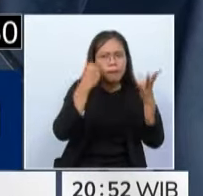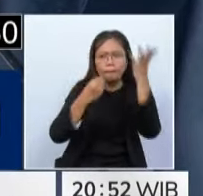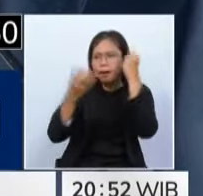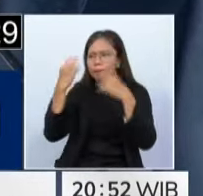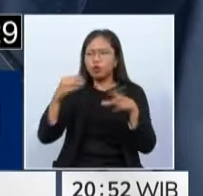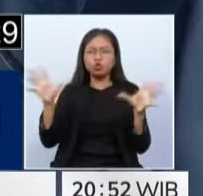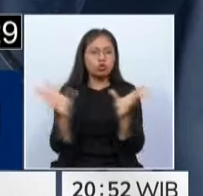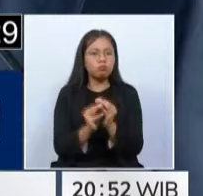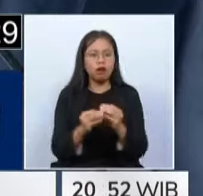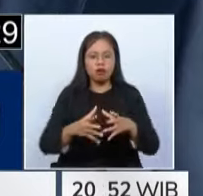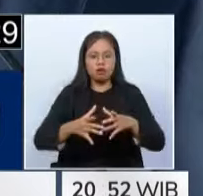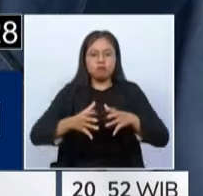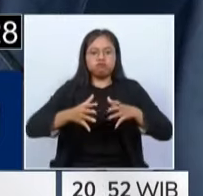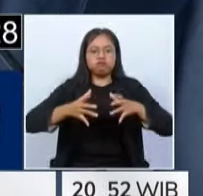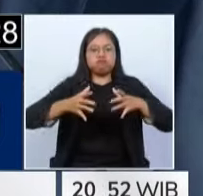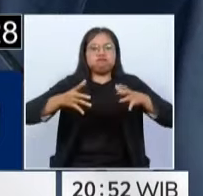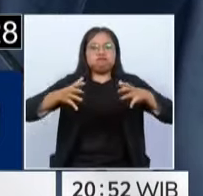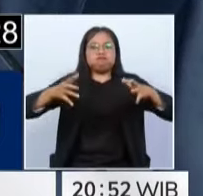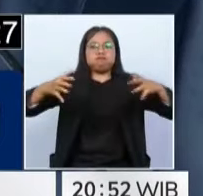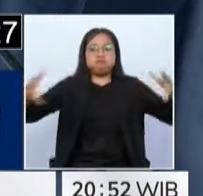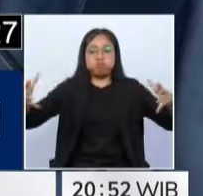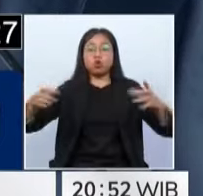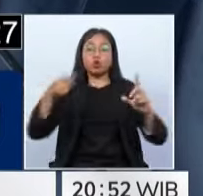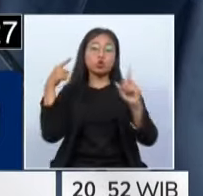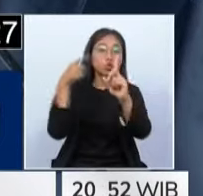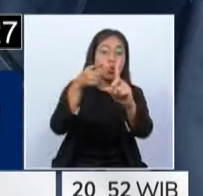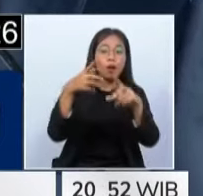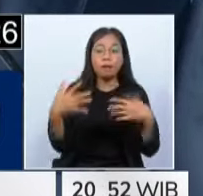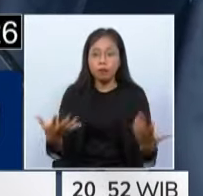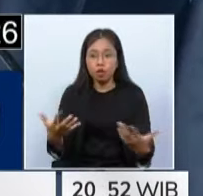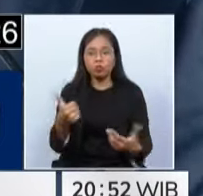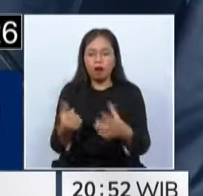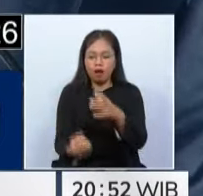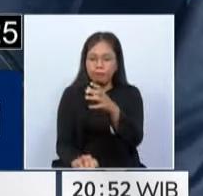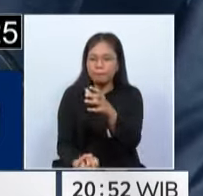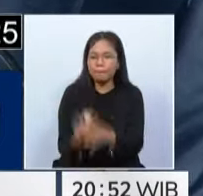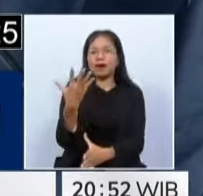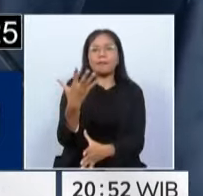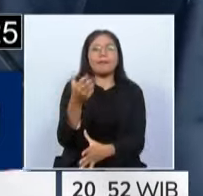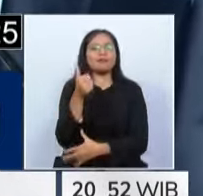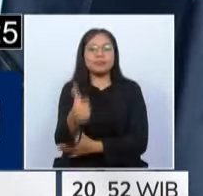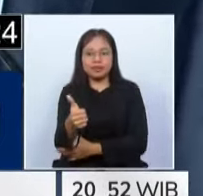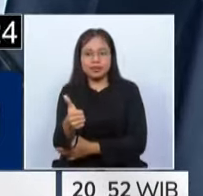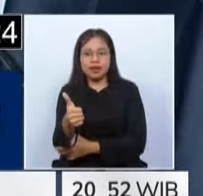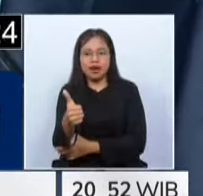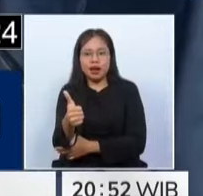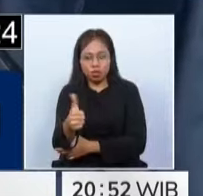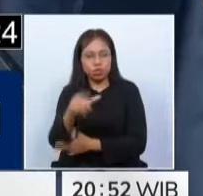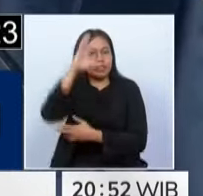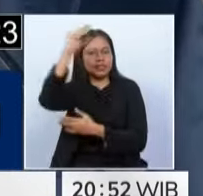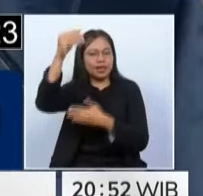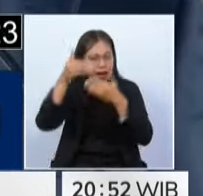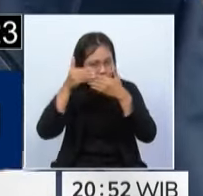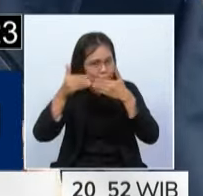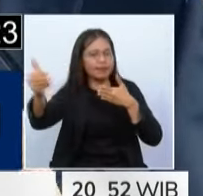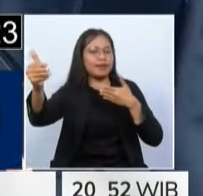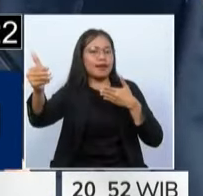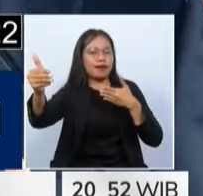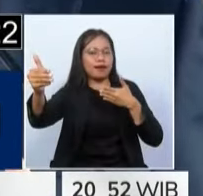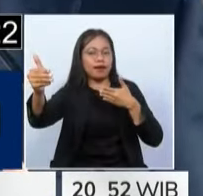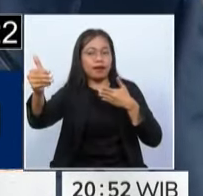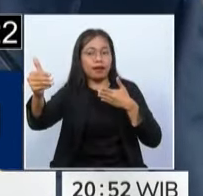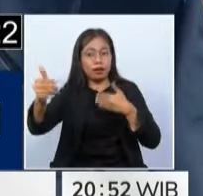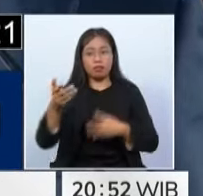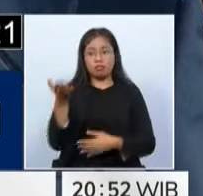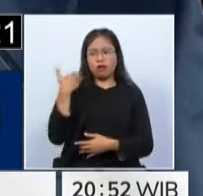alut Sista domestik bisa berkembang itu satu hal dalam jangka panjang nah karena itu saya sepahaman tentang